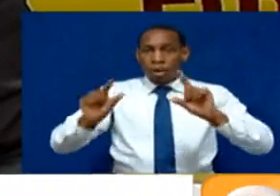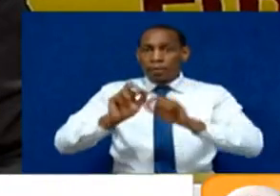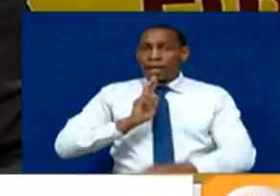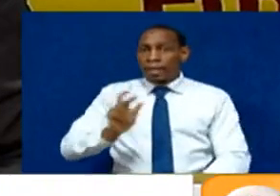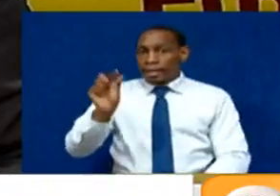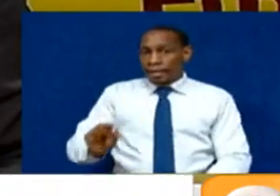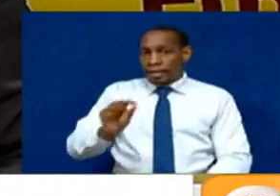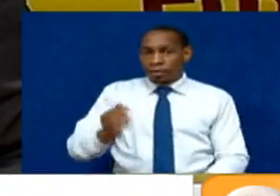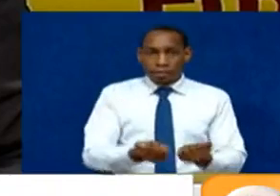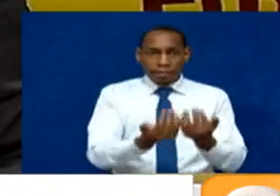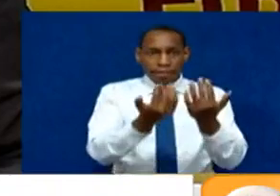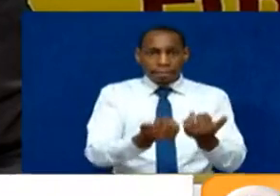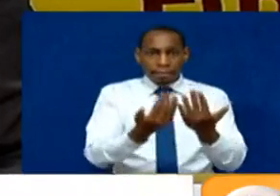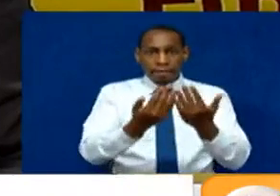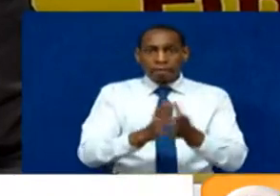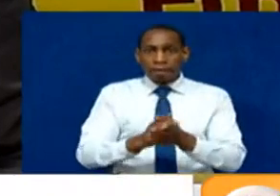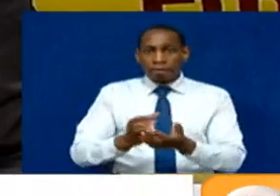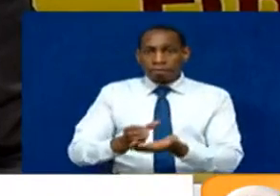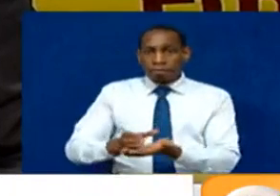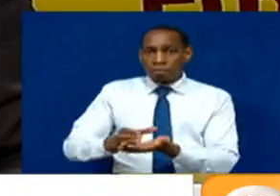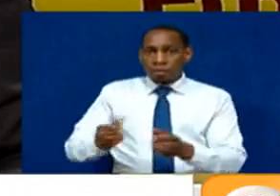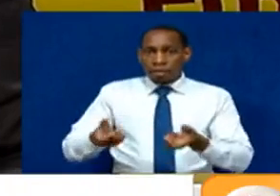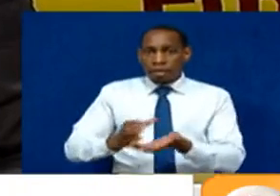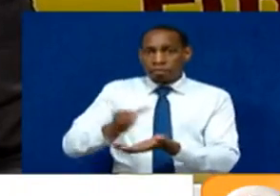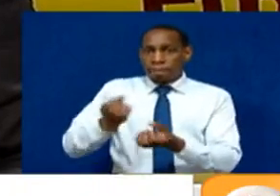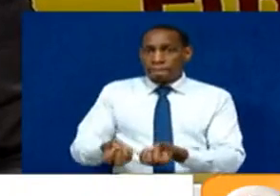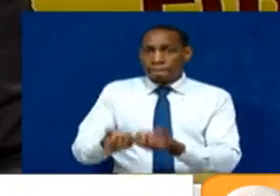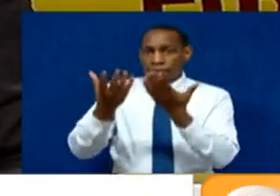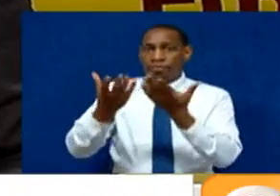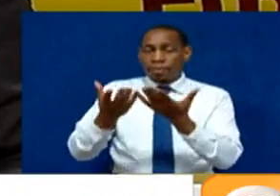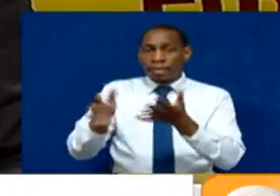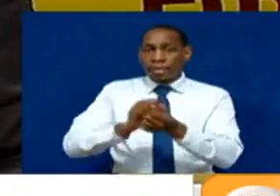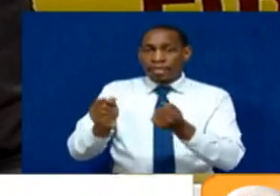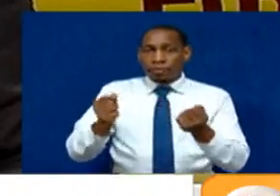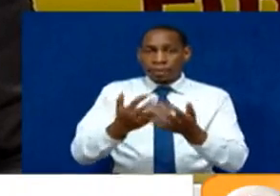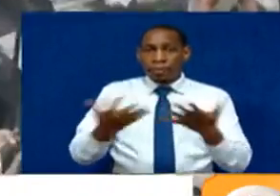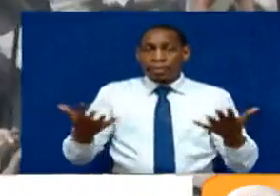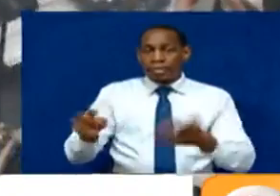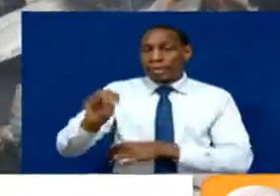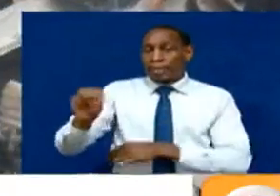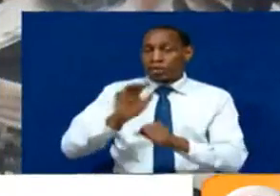mwekundu, moto huo ulisababishwa na mlipuko wa gesi na kuteketeza mali ya mamilioni ya shilingi.